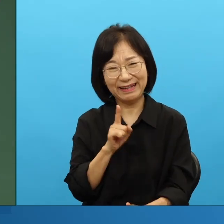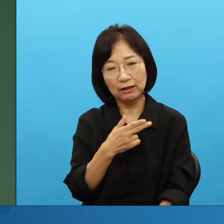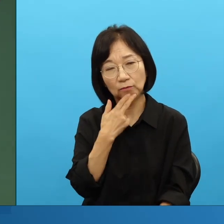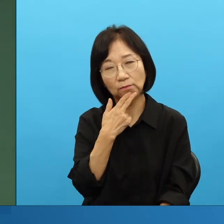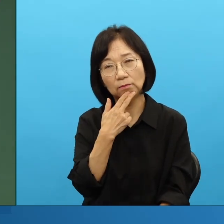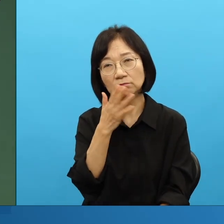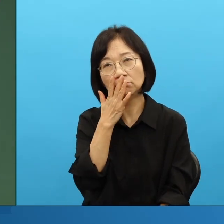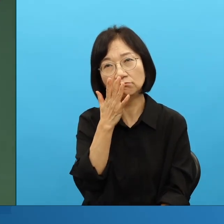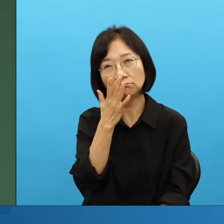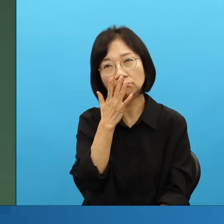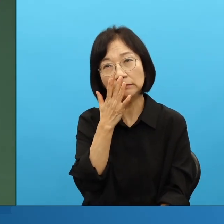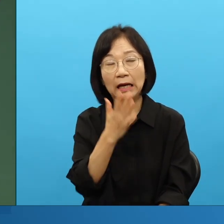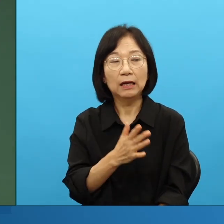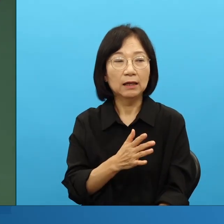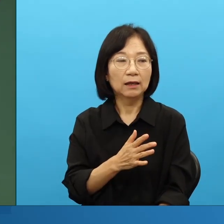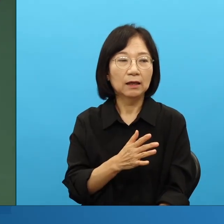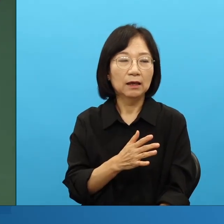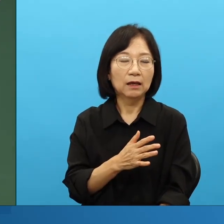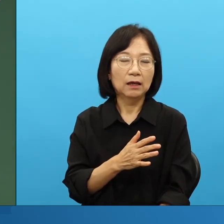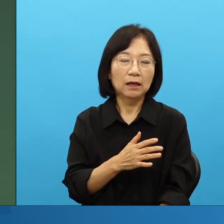应该担忧才对。 창피할 정도인데요.